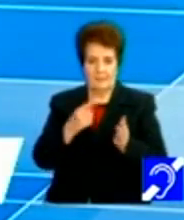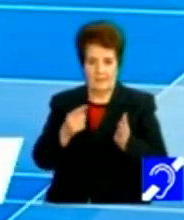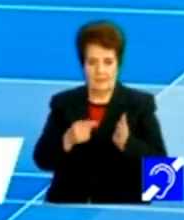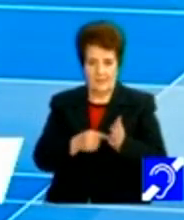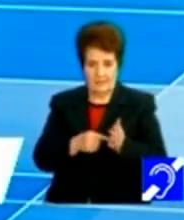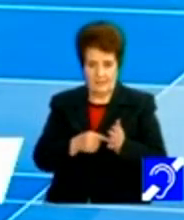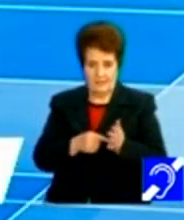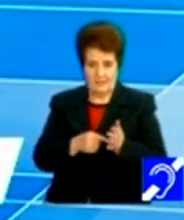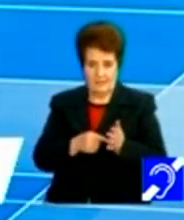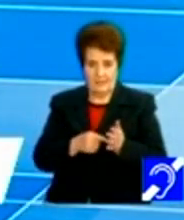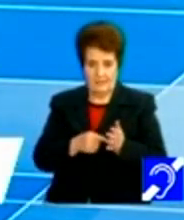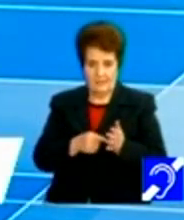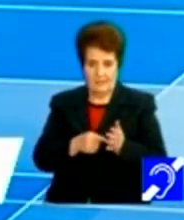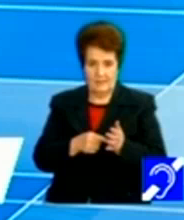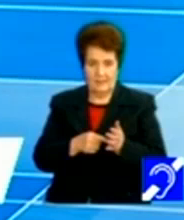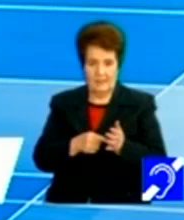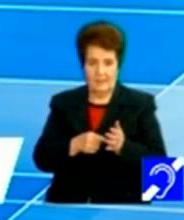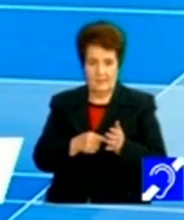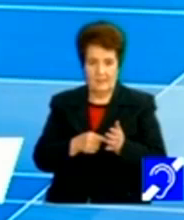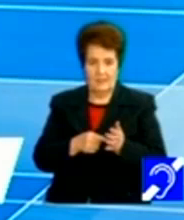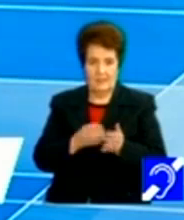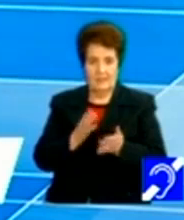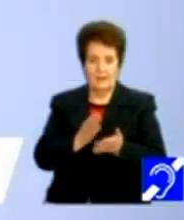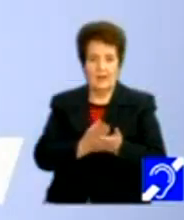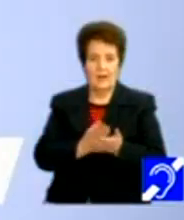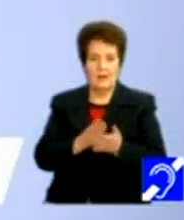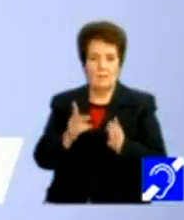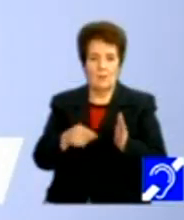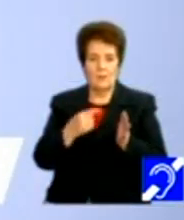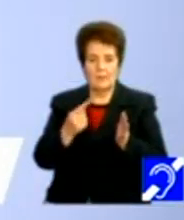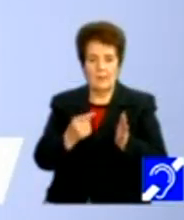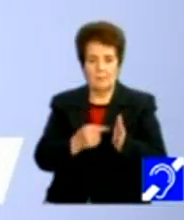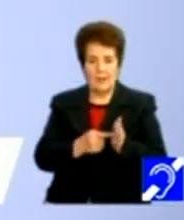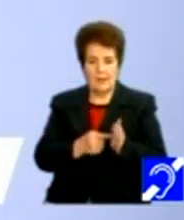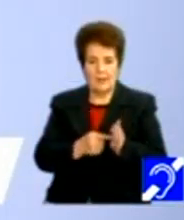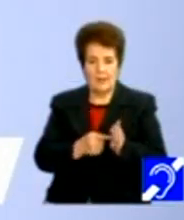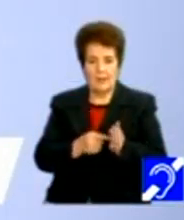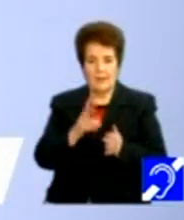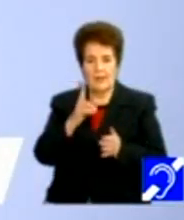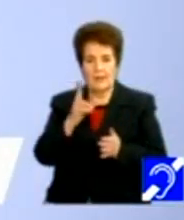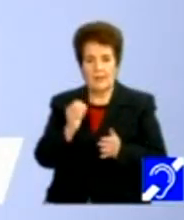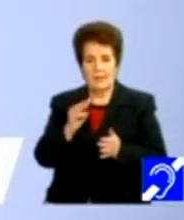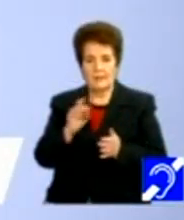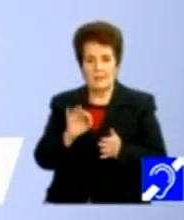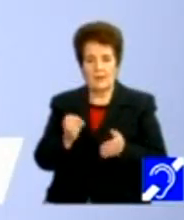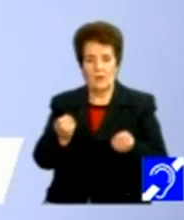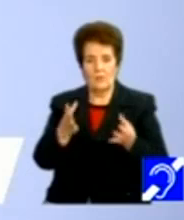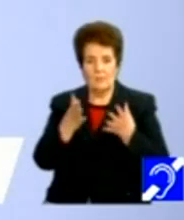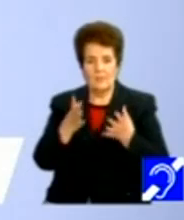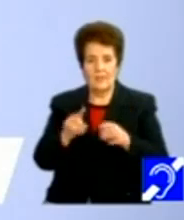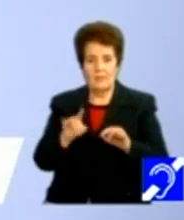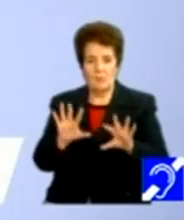întrebați fiecare să aveți aceeași posibilitate. Nu, eu am o singură întrebare, pentru că chestia este evidentă. Deci, din moment